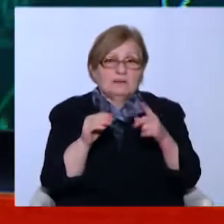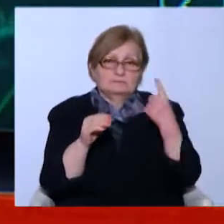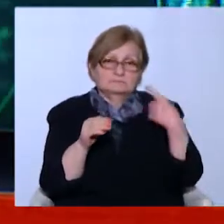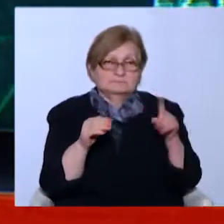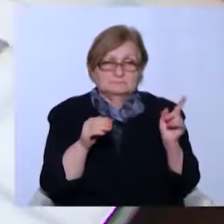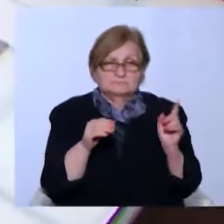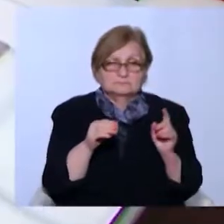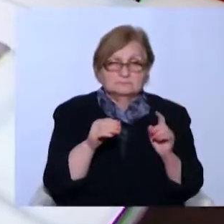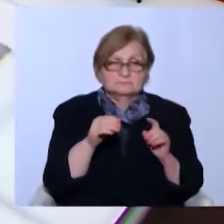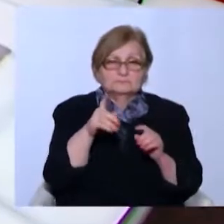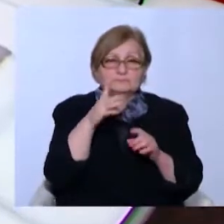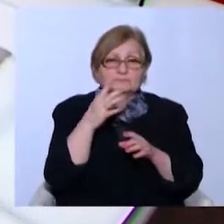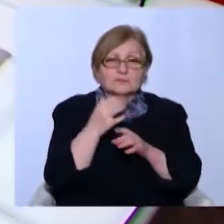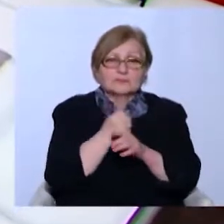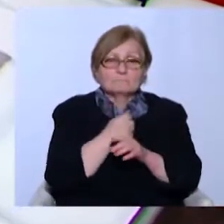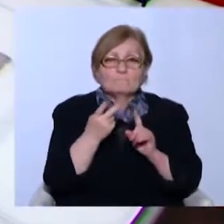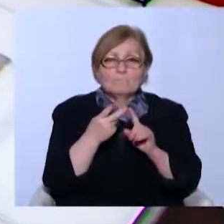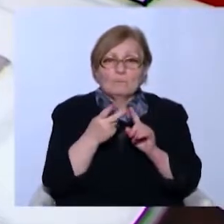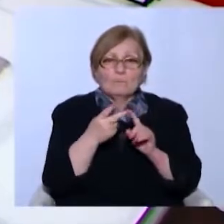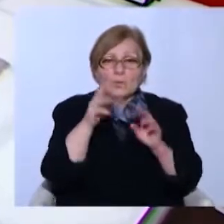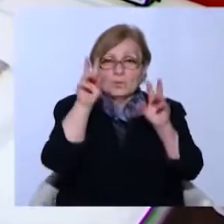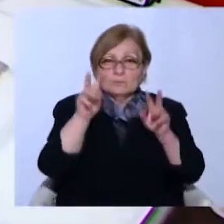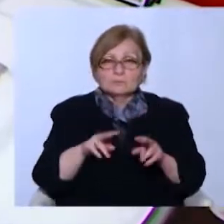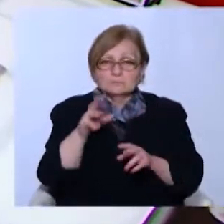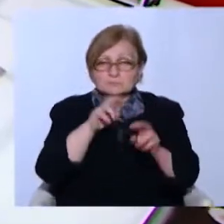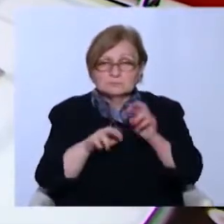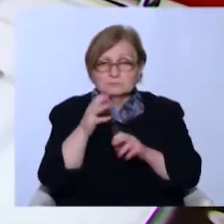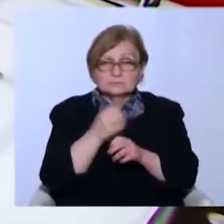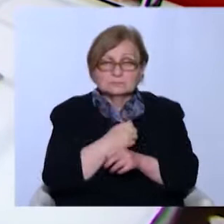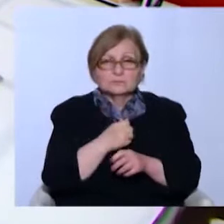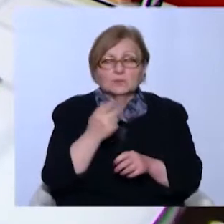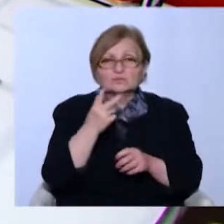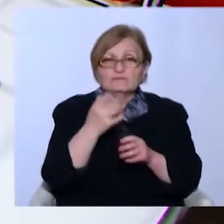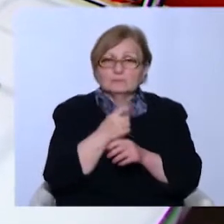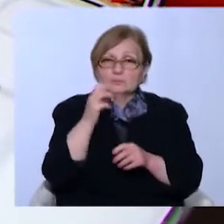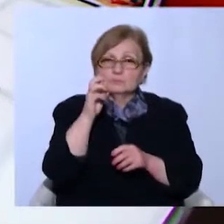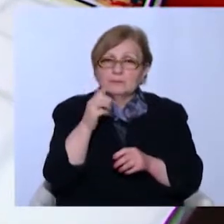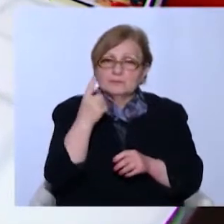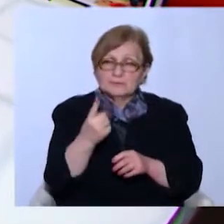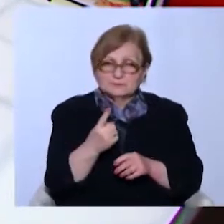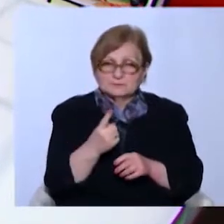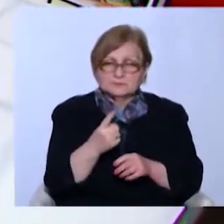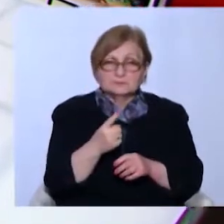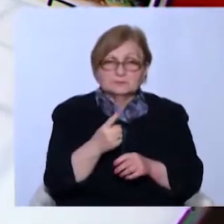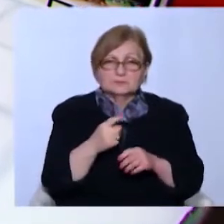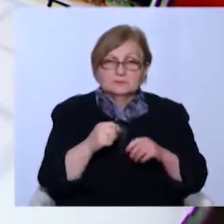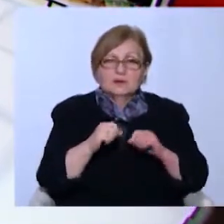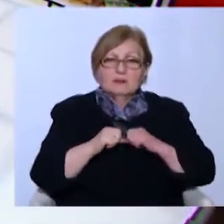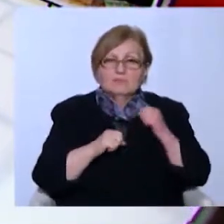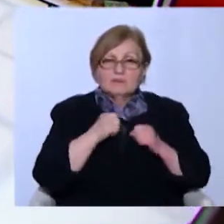პასუხი საპოვნელად, ანუ მისი მეორე პარამეტრი საპოვნელადაც უკვე საჭიროა b1-ის პოვნა და ეს მოვახდინოთ, მოახერხოთ